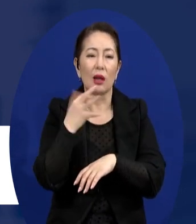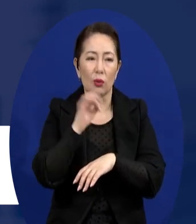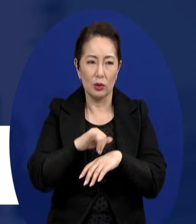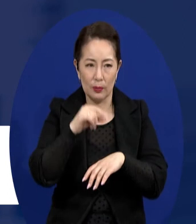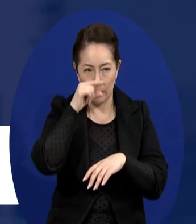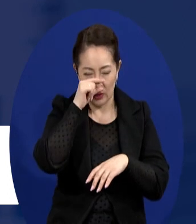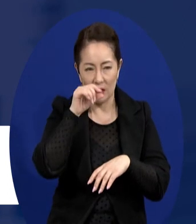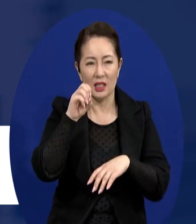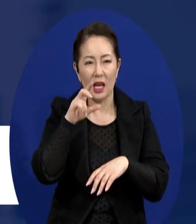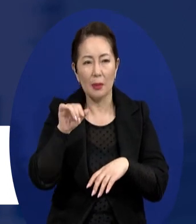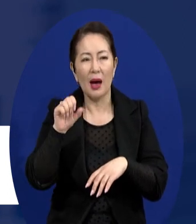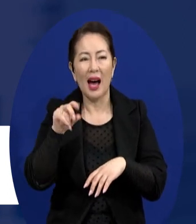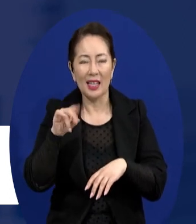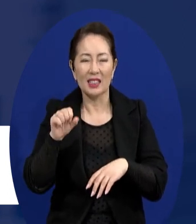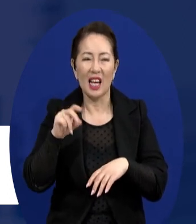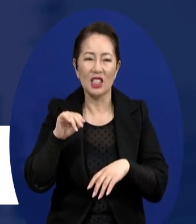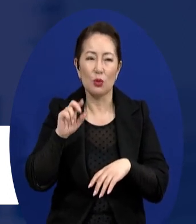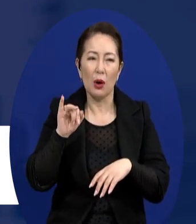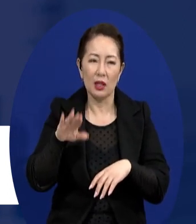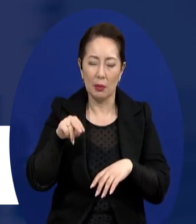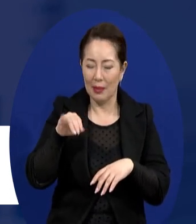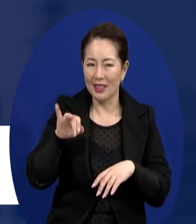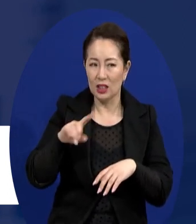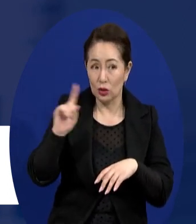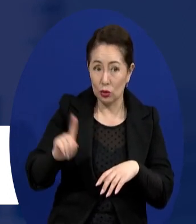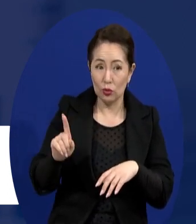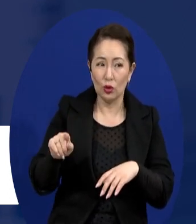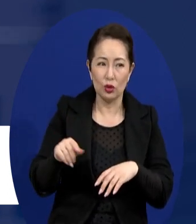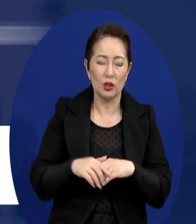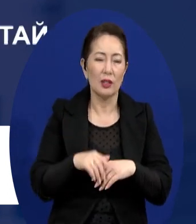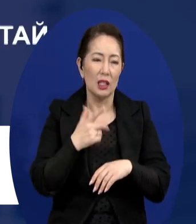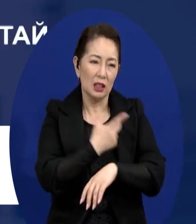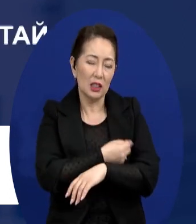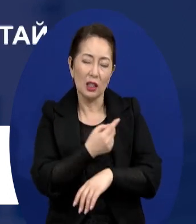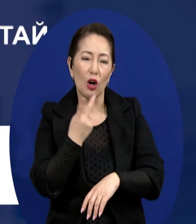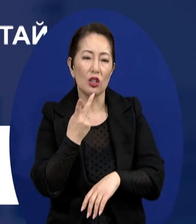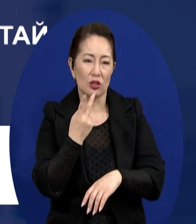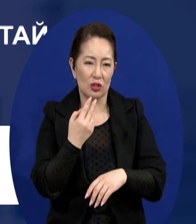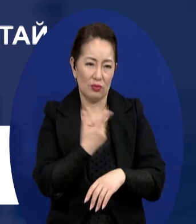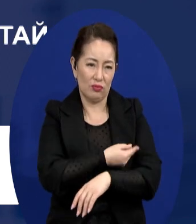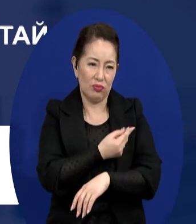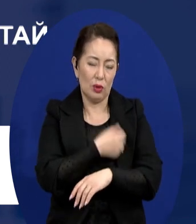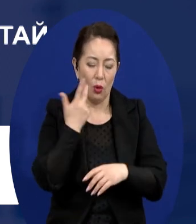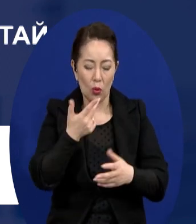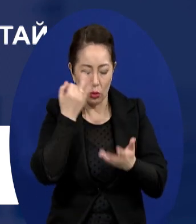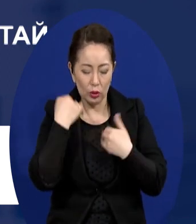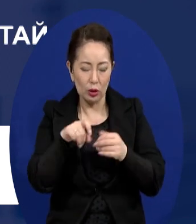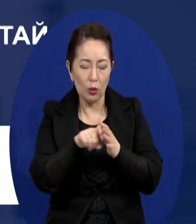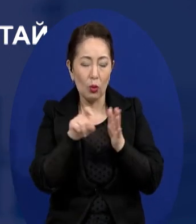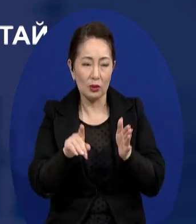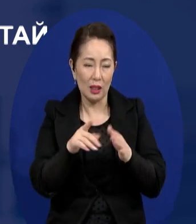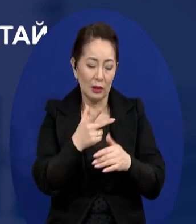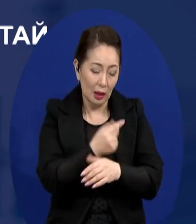Серб, Беларусь, Аргентин, Алжир, Болив, Палестин хүлэн зөвшөөрсөн. Хийх тун 2 тун 3 7 өдрийн зайтай.